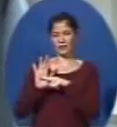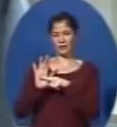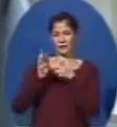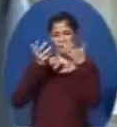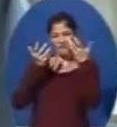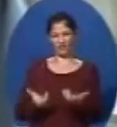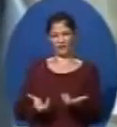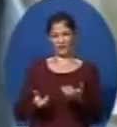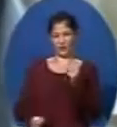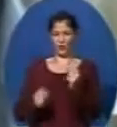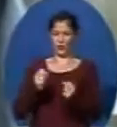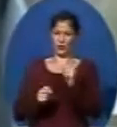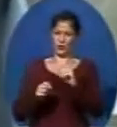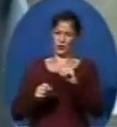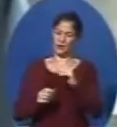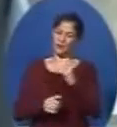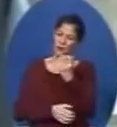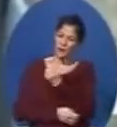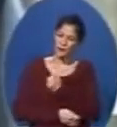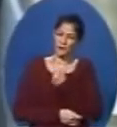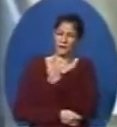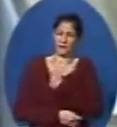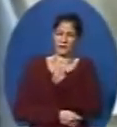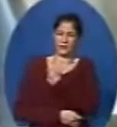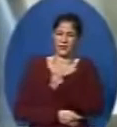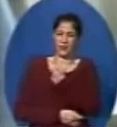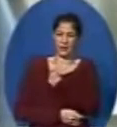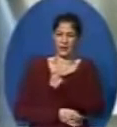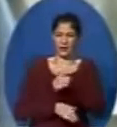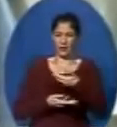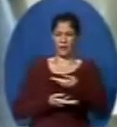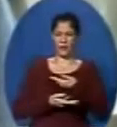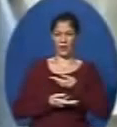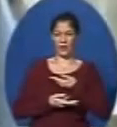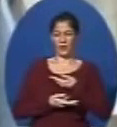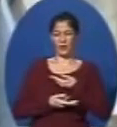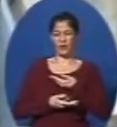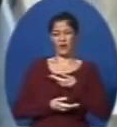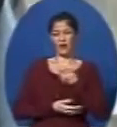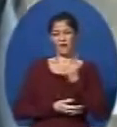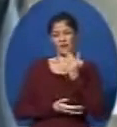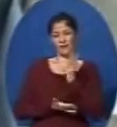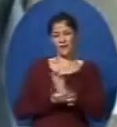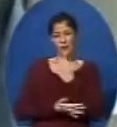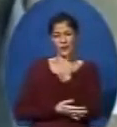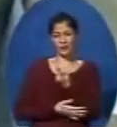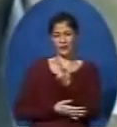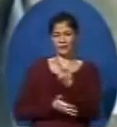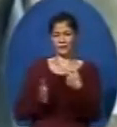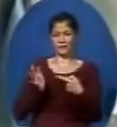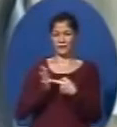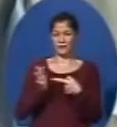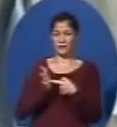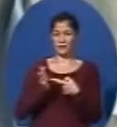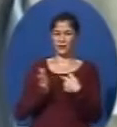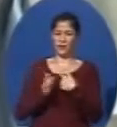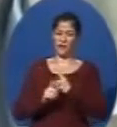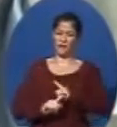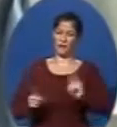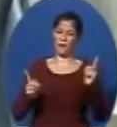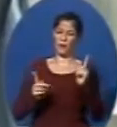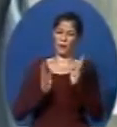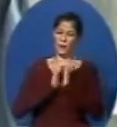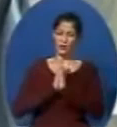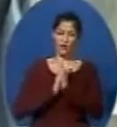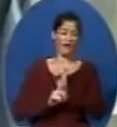מכבידה, מצערת אותי מאוד. בין היתר, כפי שאמרתי, משום שאני מעולם לא